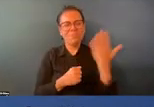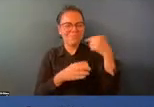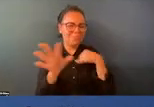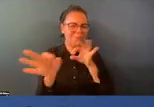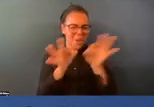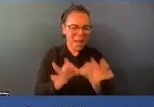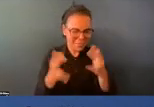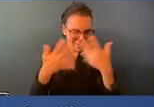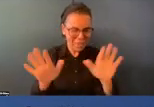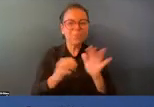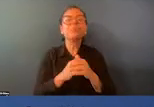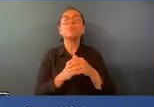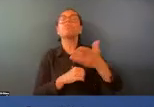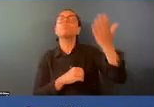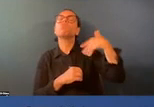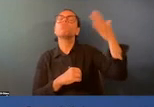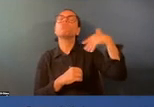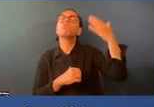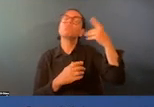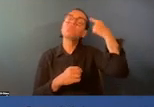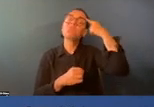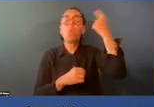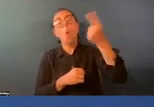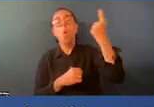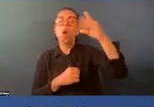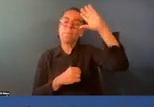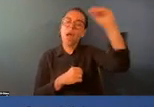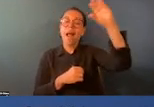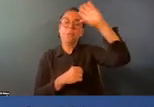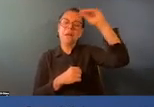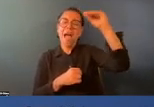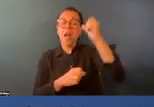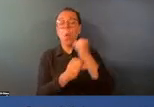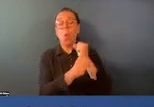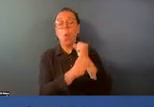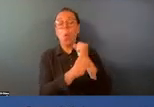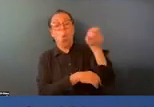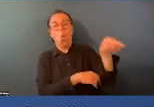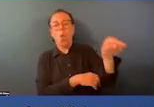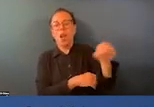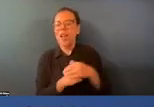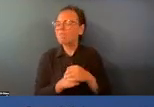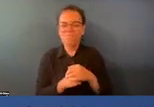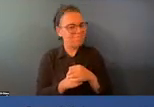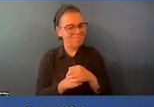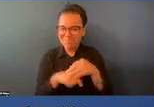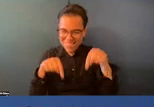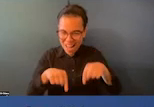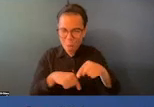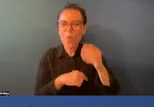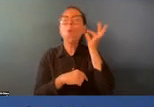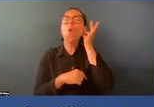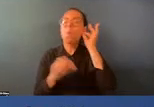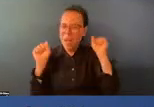могут работать только женщины. Но время показывает, что и женщины могут работать достаточно оперативно и